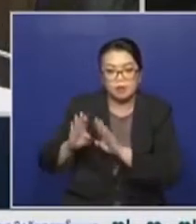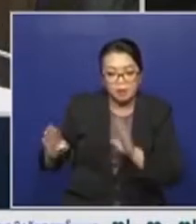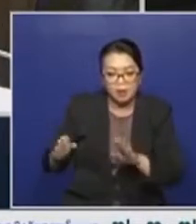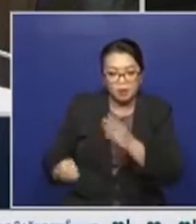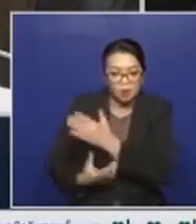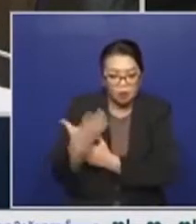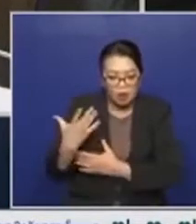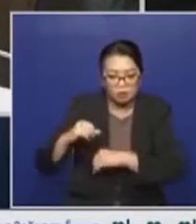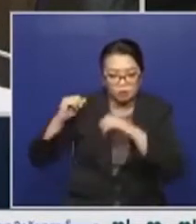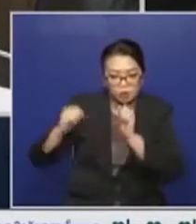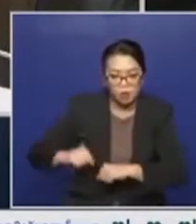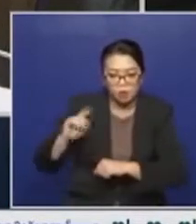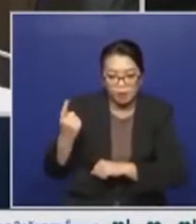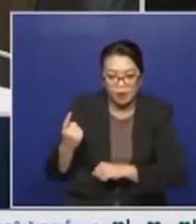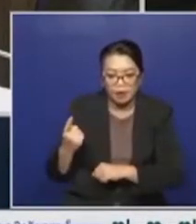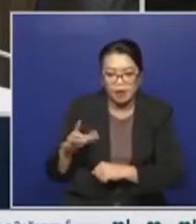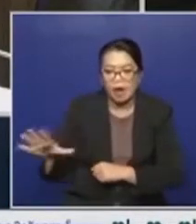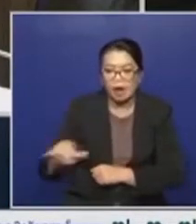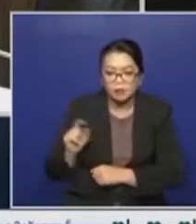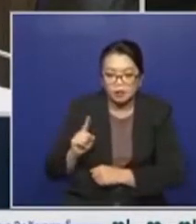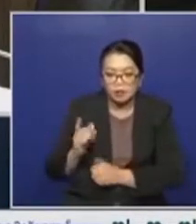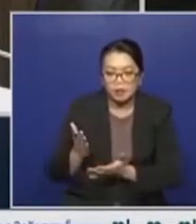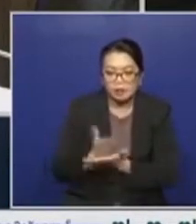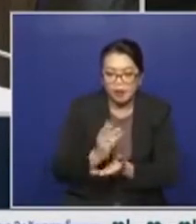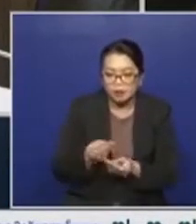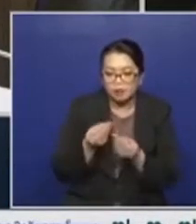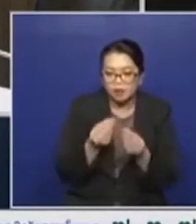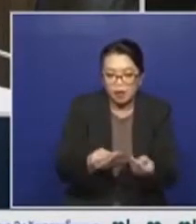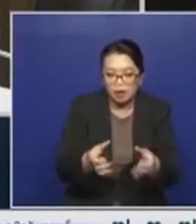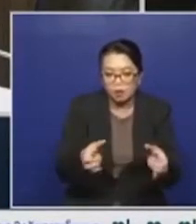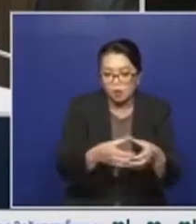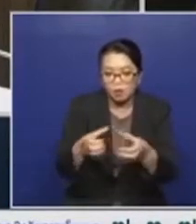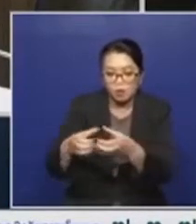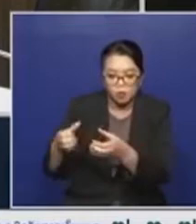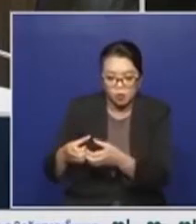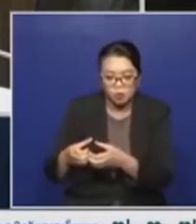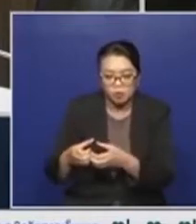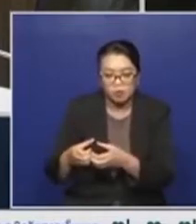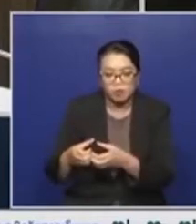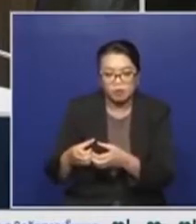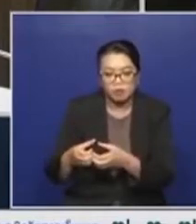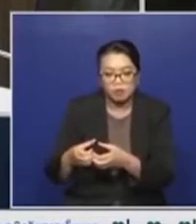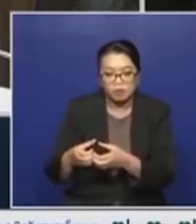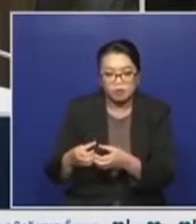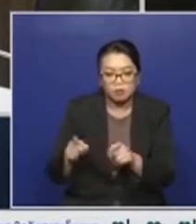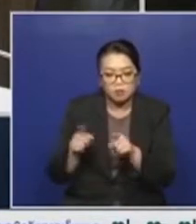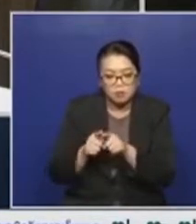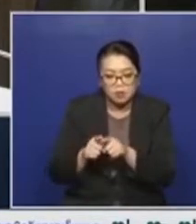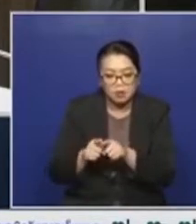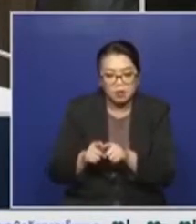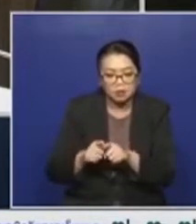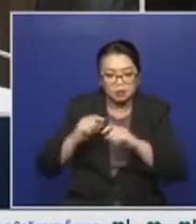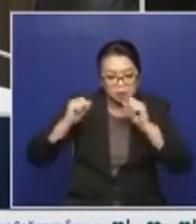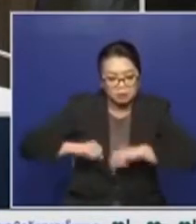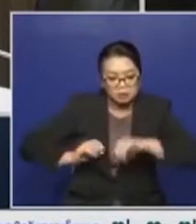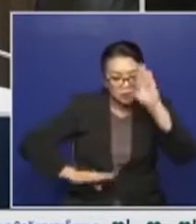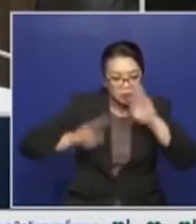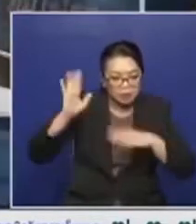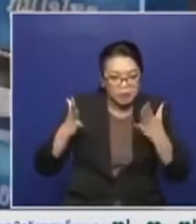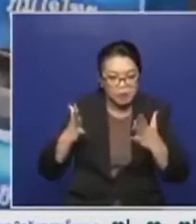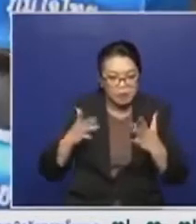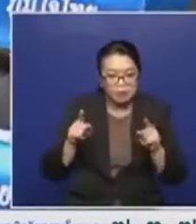สร้างข้อตกลงหมายนั้นยังมีที่มาจากการแบ่งโควต้าให้กับองค์กรหรือกลุ่มบุคคลที่ไม่ได้มีฐานความชอบธรรมเดินทางประชาธิปไตย